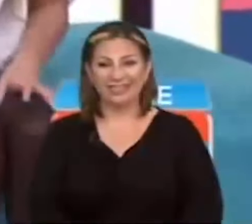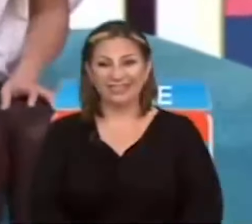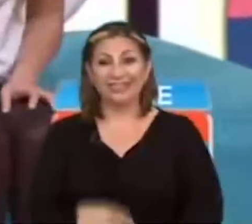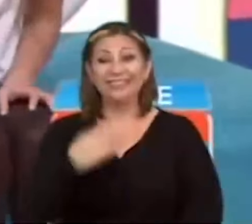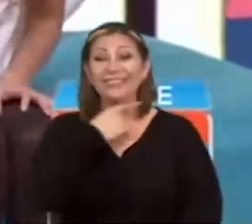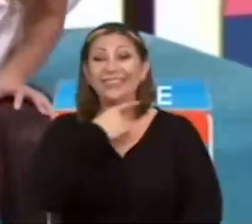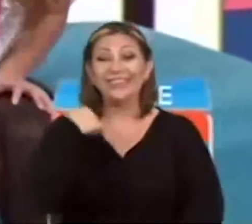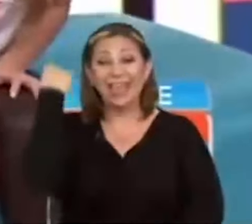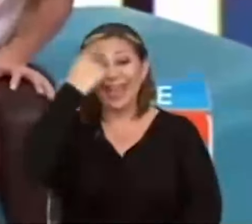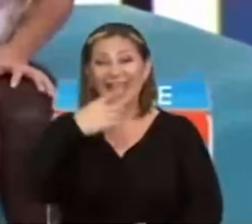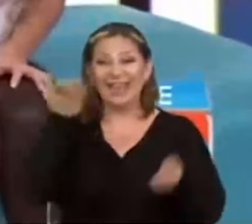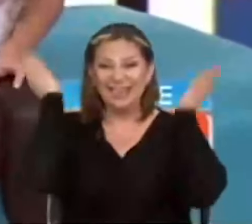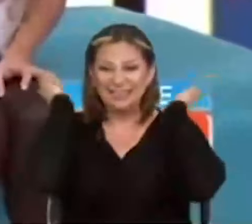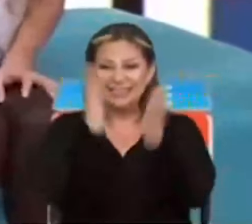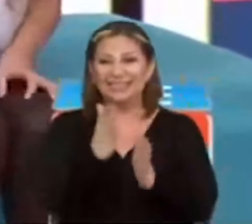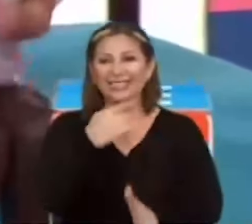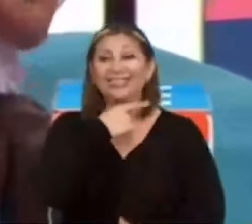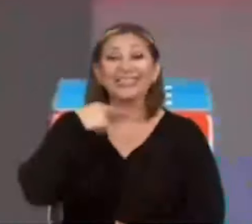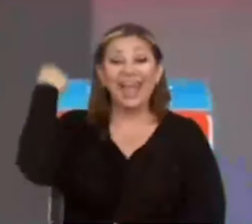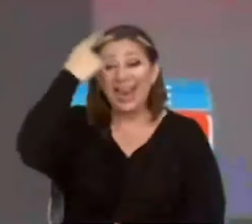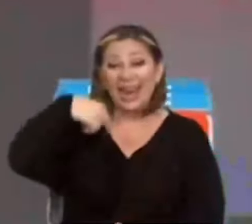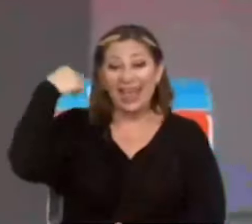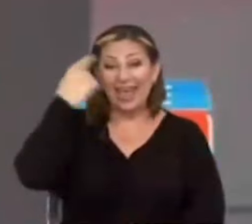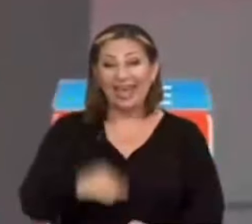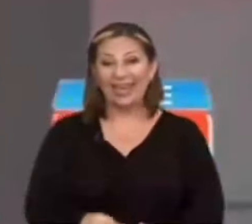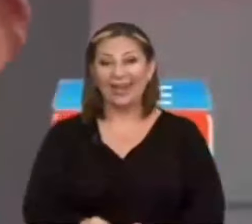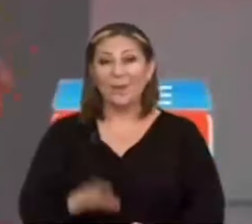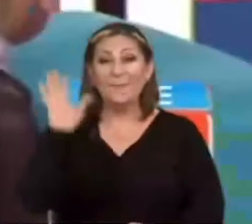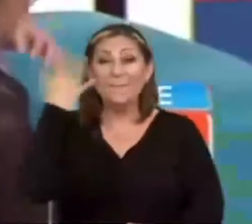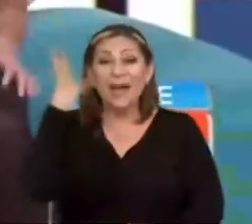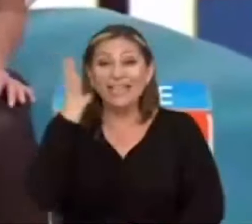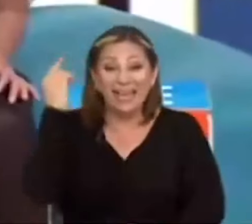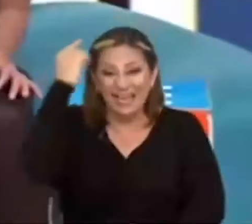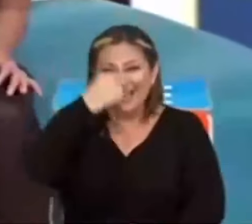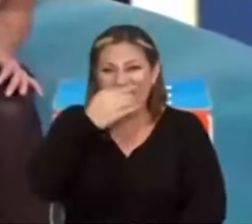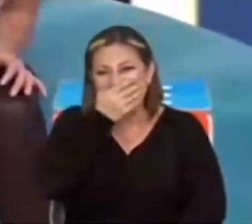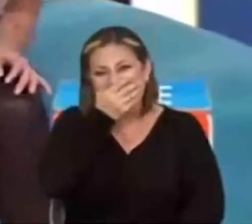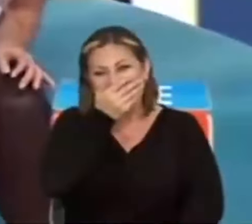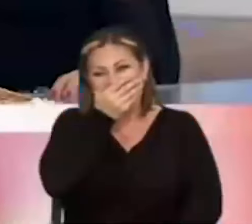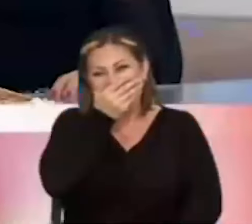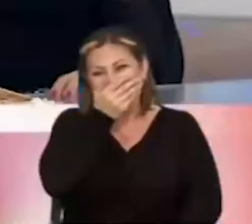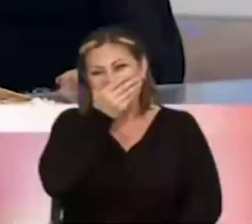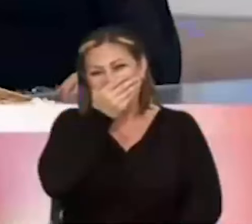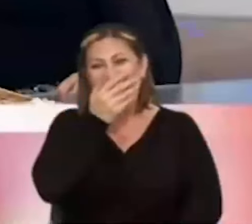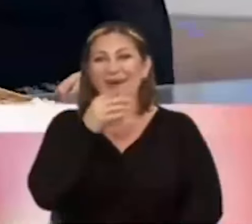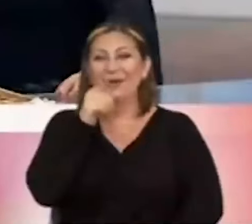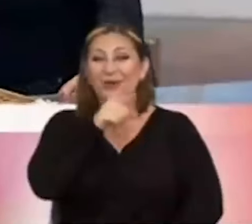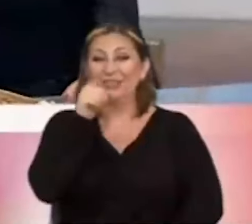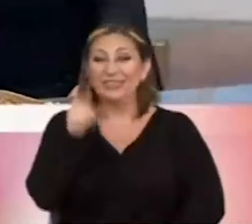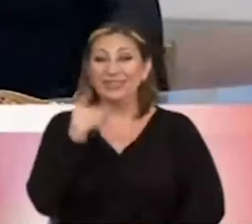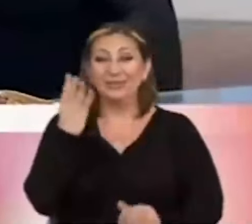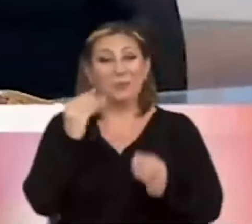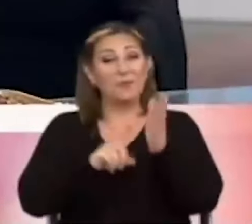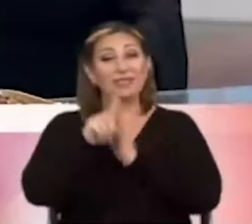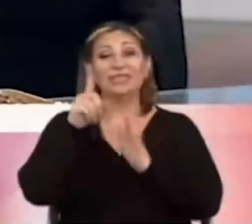dişin çıkacak. Allah canından diye kelle. Manyak, kelle! Zaten o da senden çok